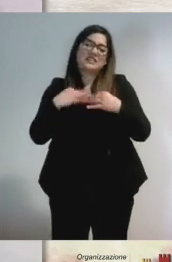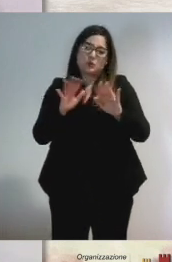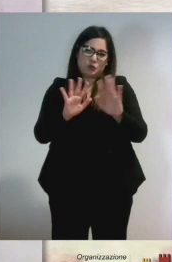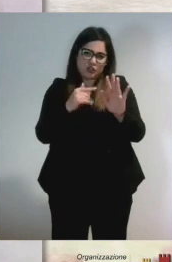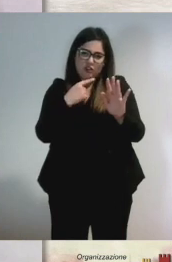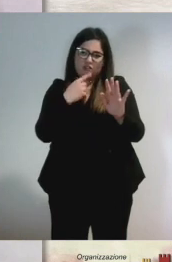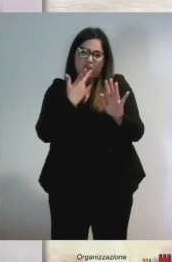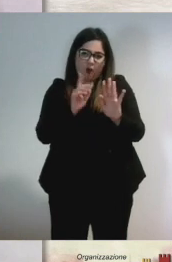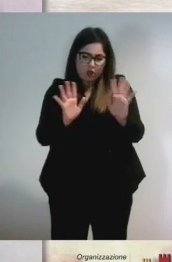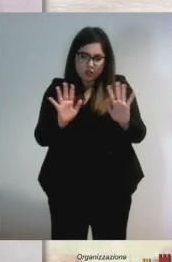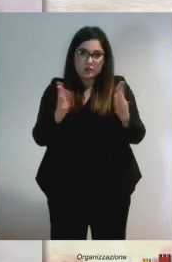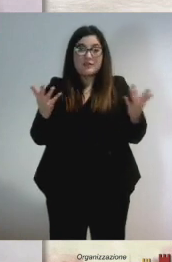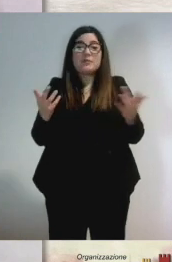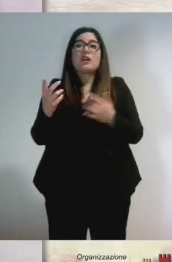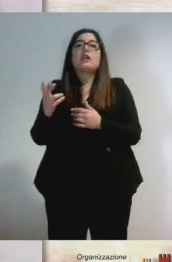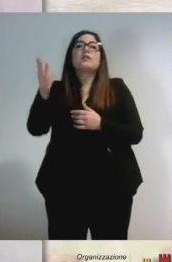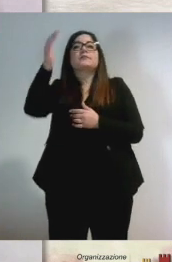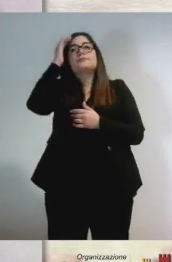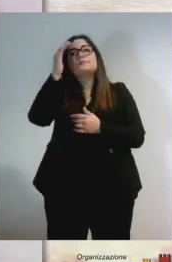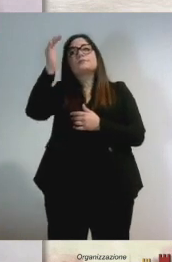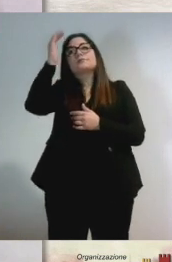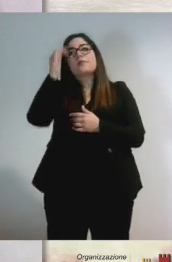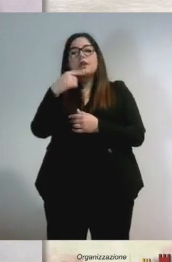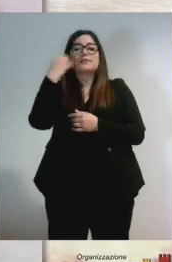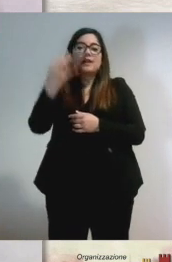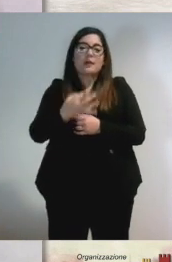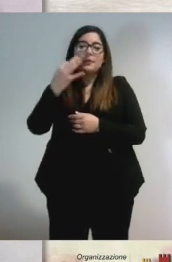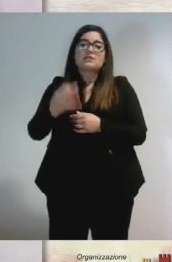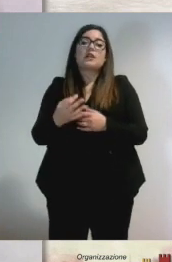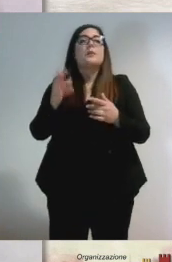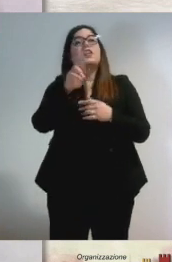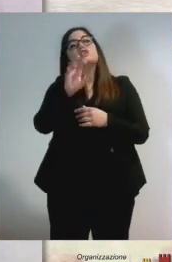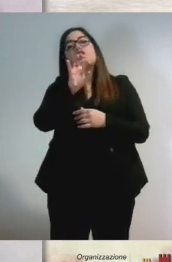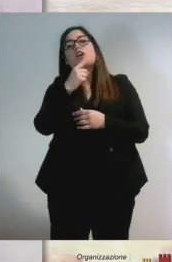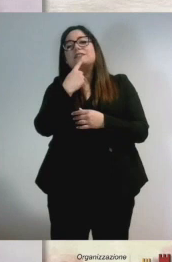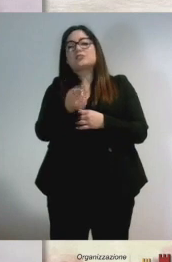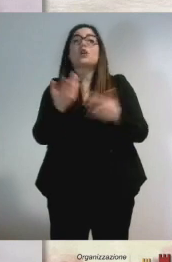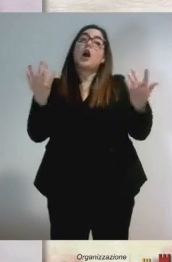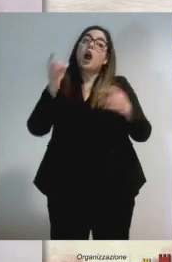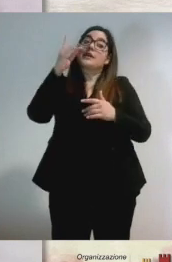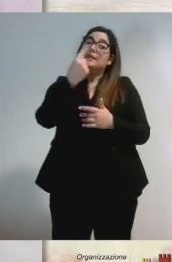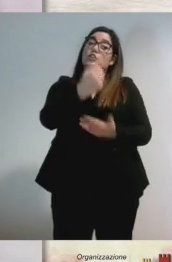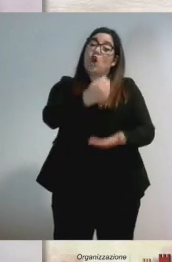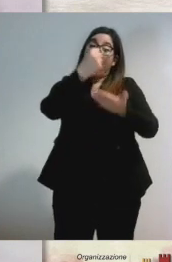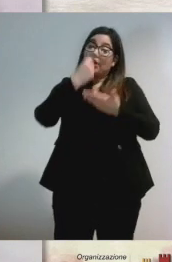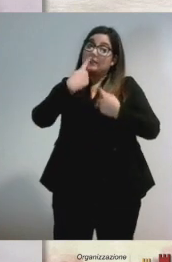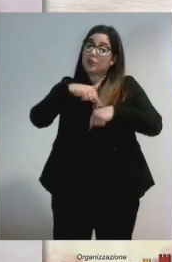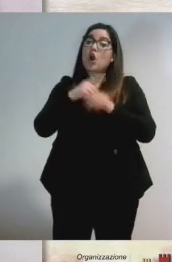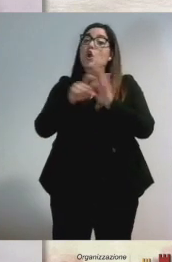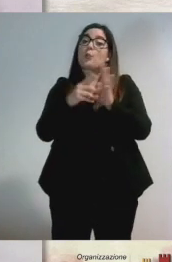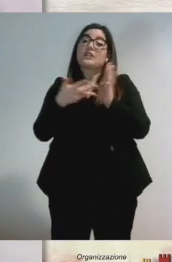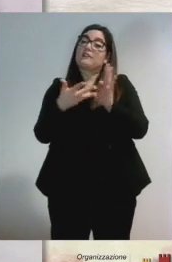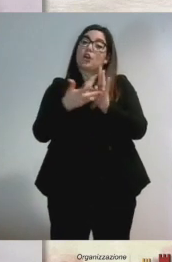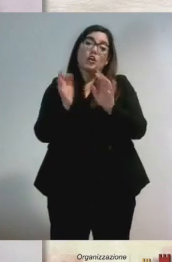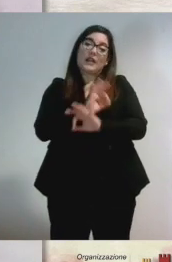sentire sempre le regioni che dicono se avesse dati i soldi a noi i comuni non stavano in difficoltà ma i soldi per gli